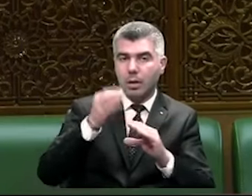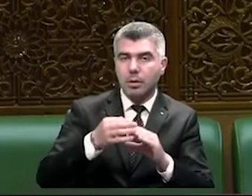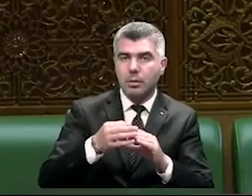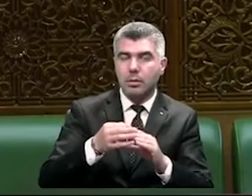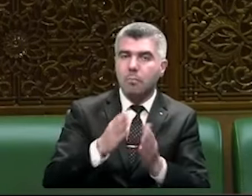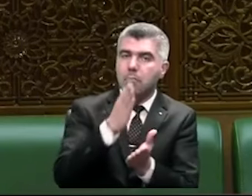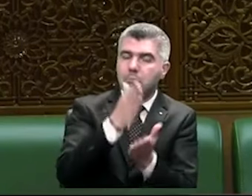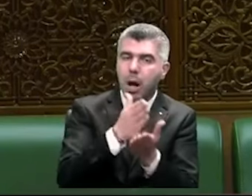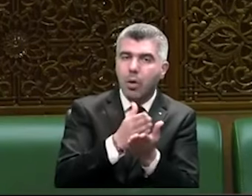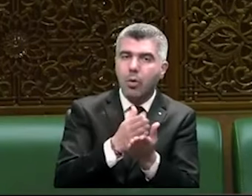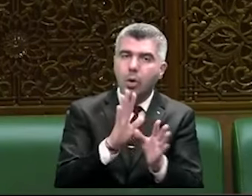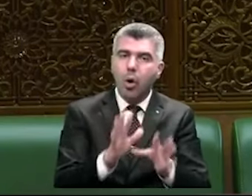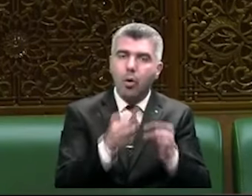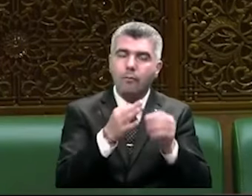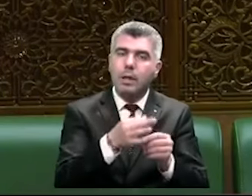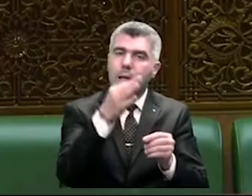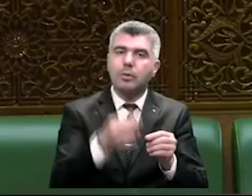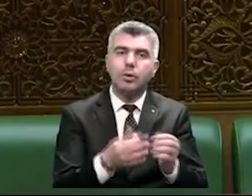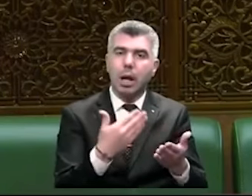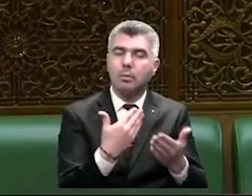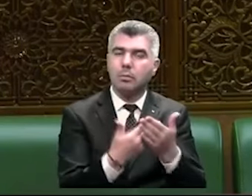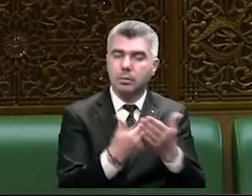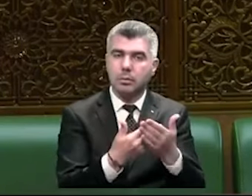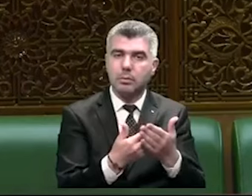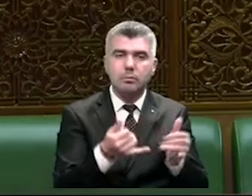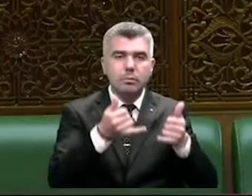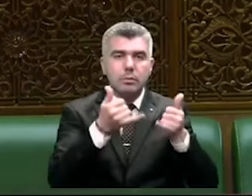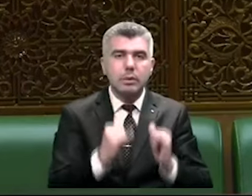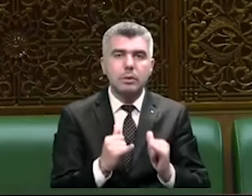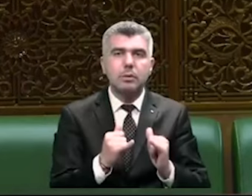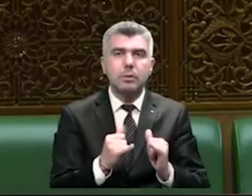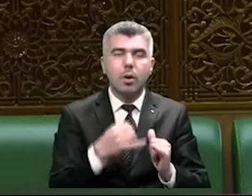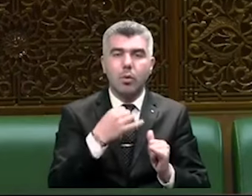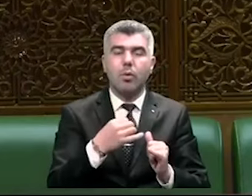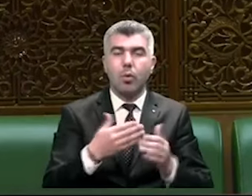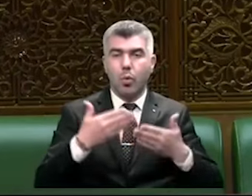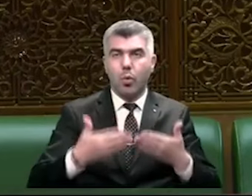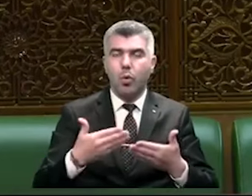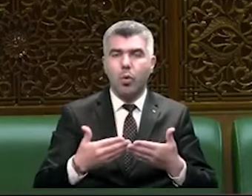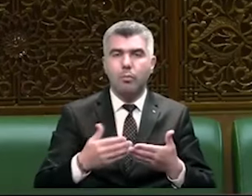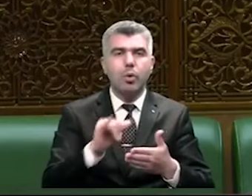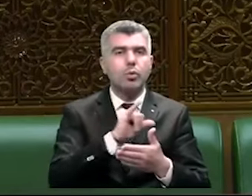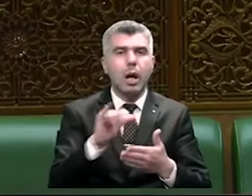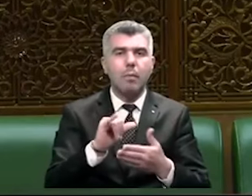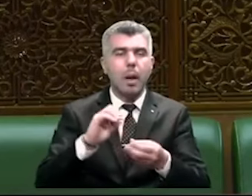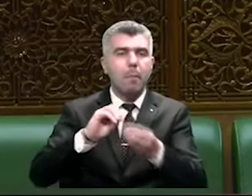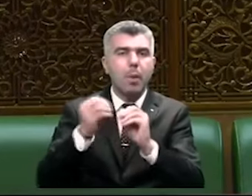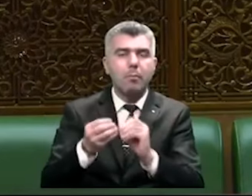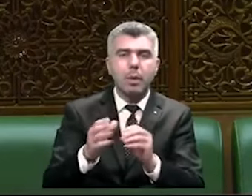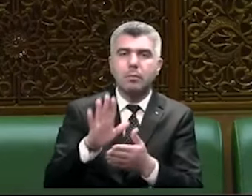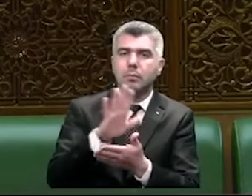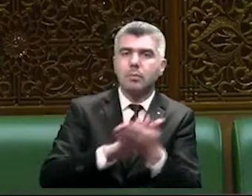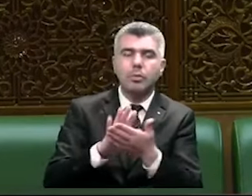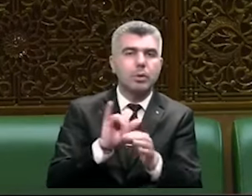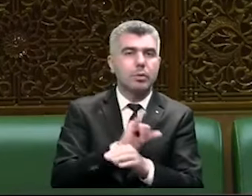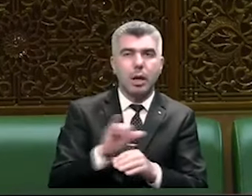حوار جاد حوار موضوعي لانه ال ما كان جلسو منل كانجي السيد الوز كقولنا لوم را ما بقاش خلاف حول شكون اللي قاللك